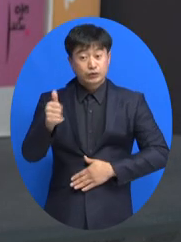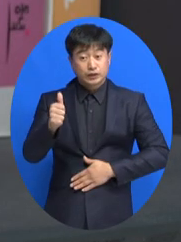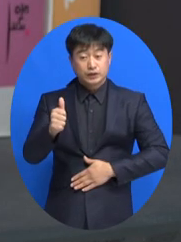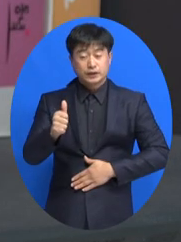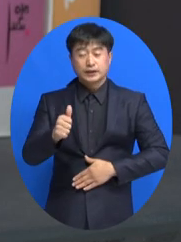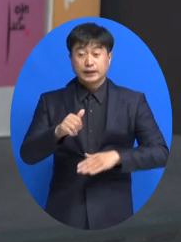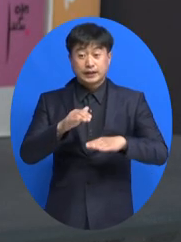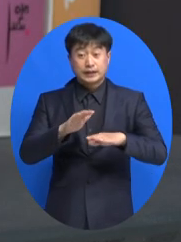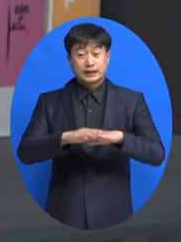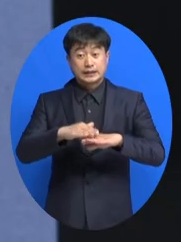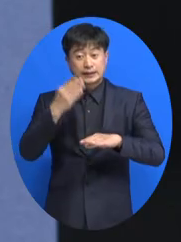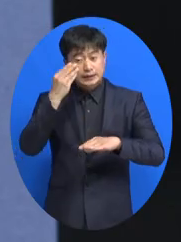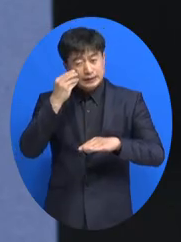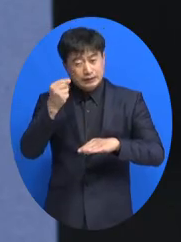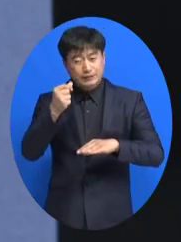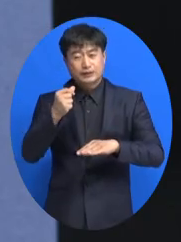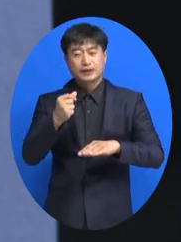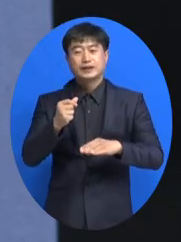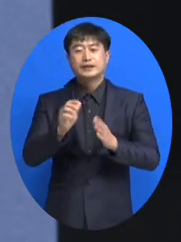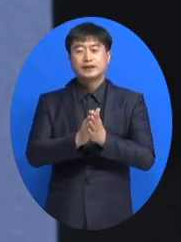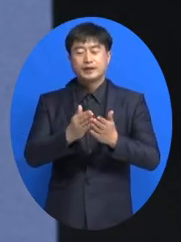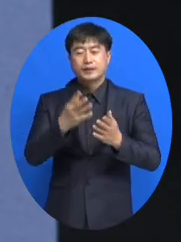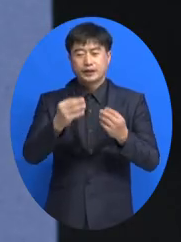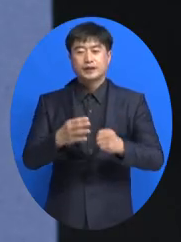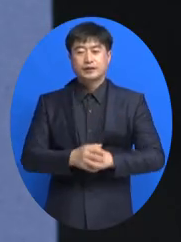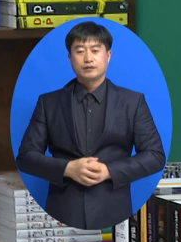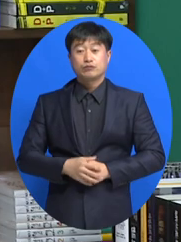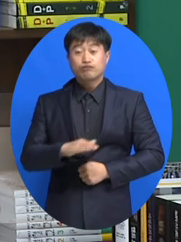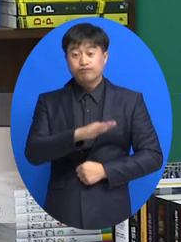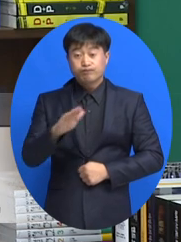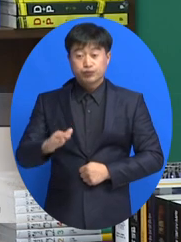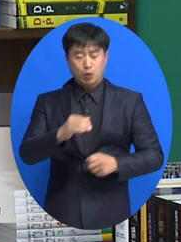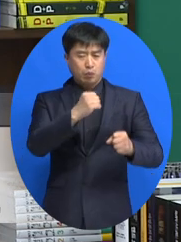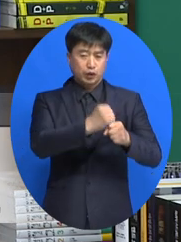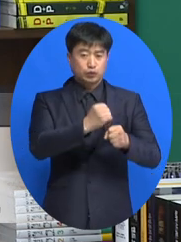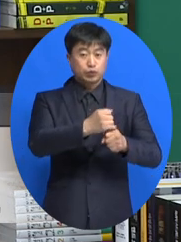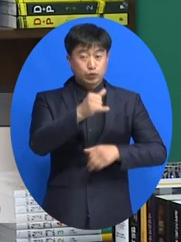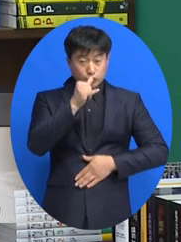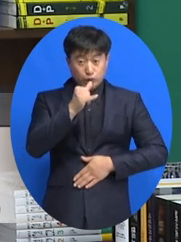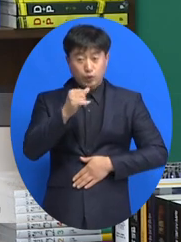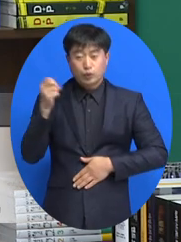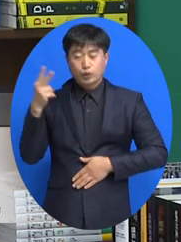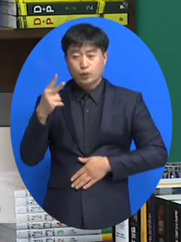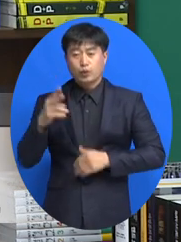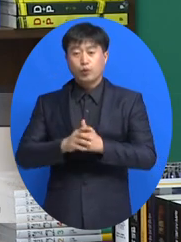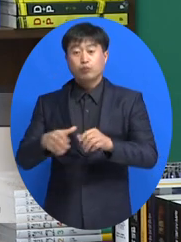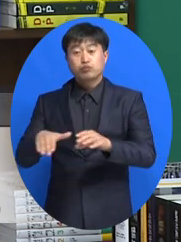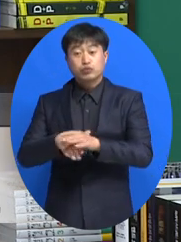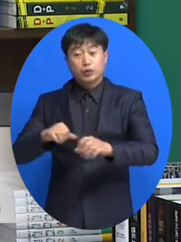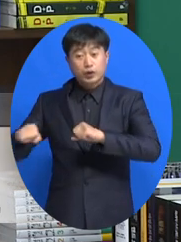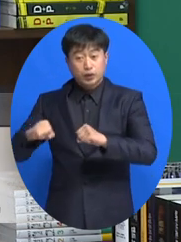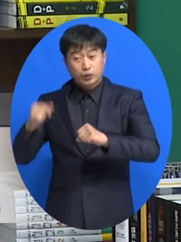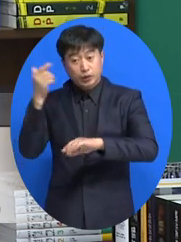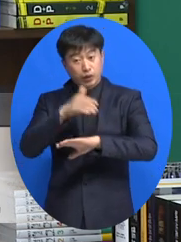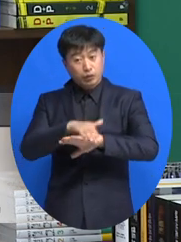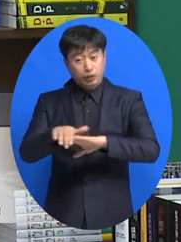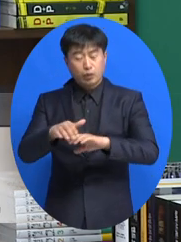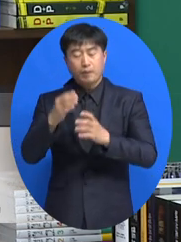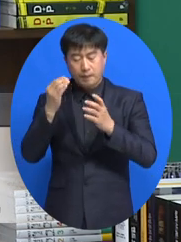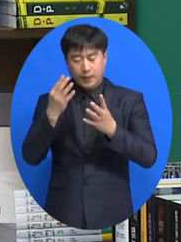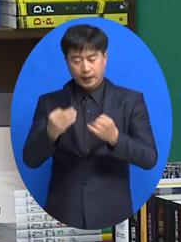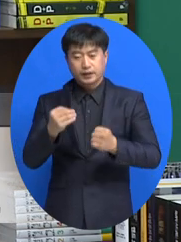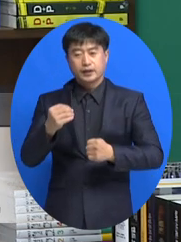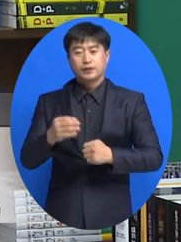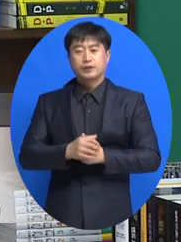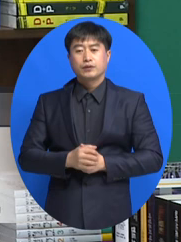책방지기에 손때가 묻은 추천책들도 꽤 많습니다. 저희는 이제 공예도 하고 문화활동, 문화기획 이런